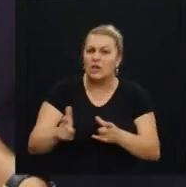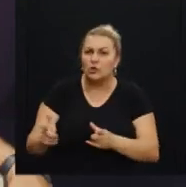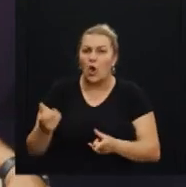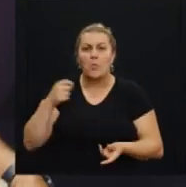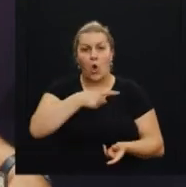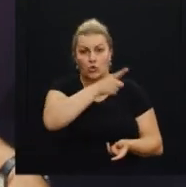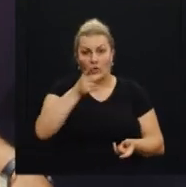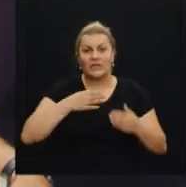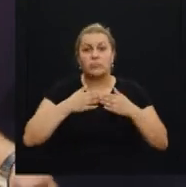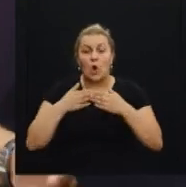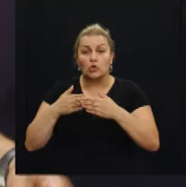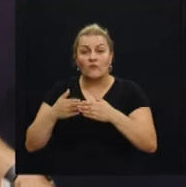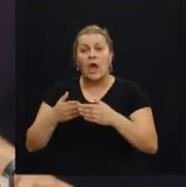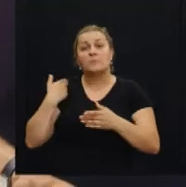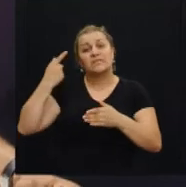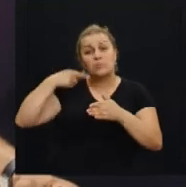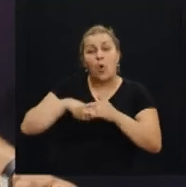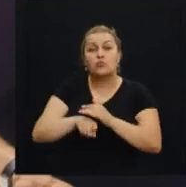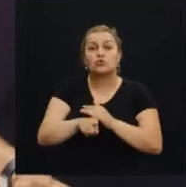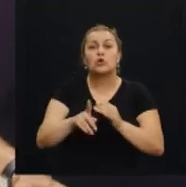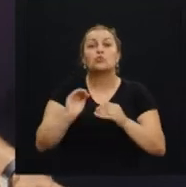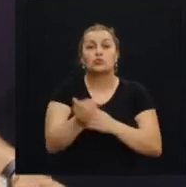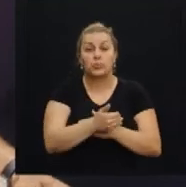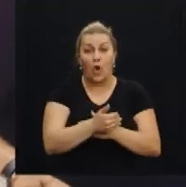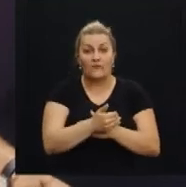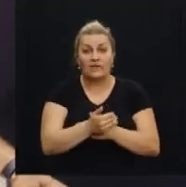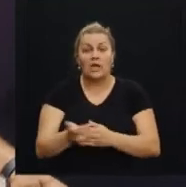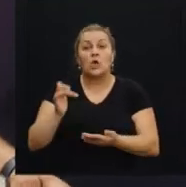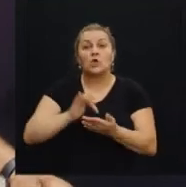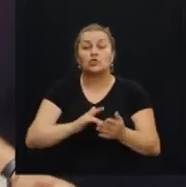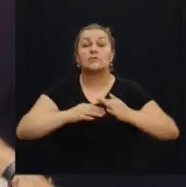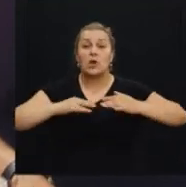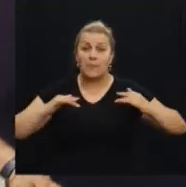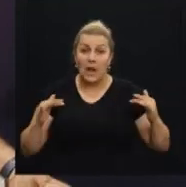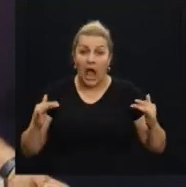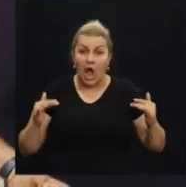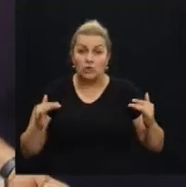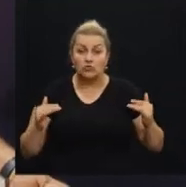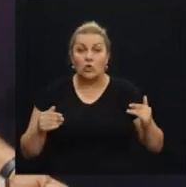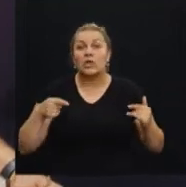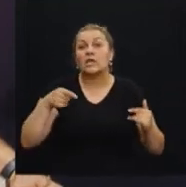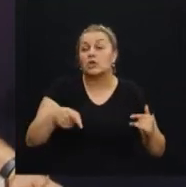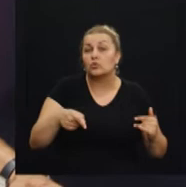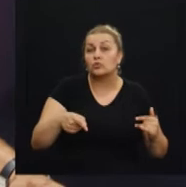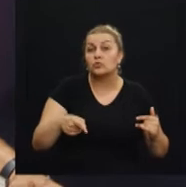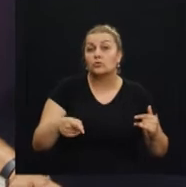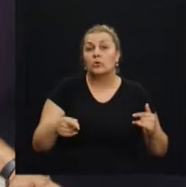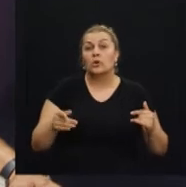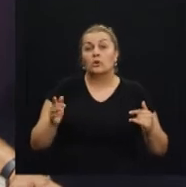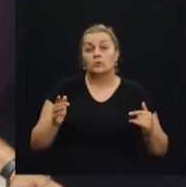ovih brodova, mi smo ušli u Dubrovnik, došli smo na plažu i tu na plaži ispod